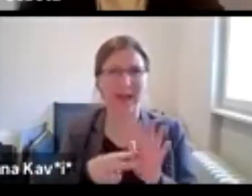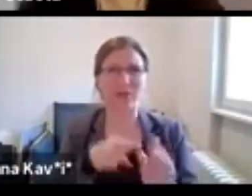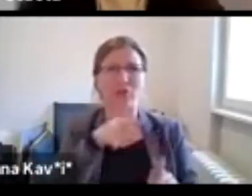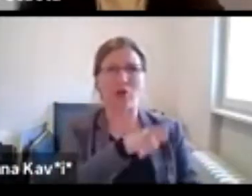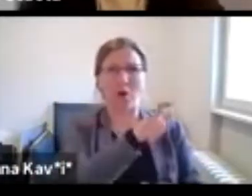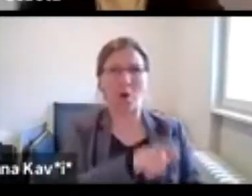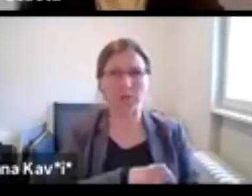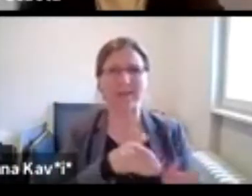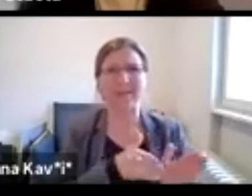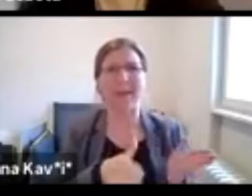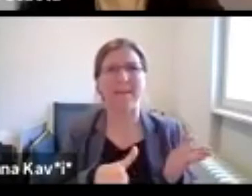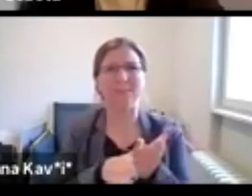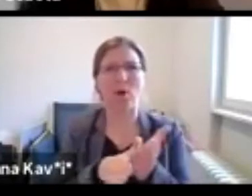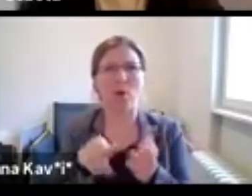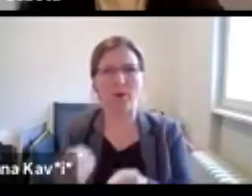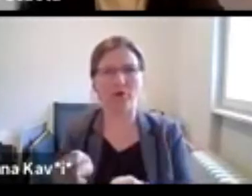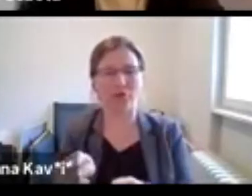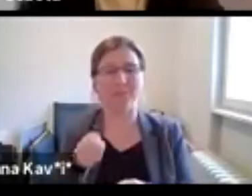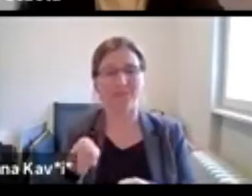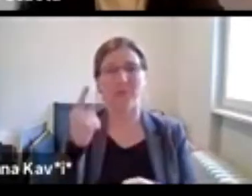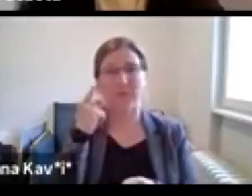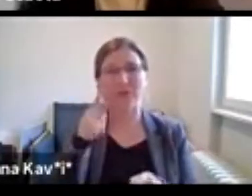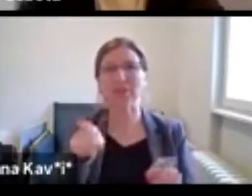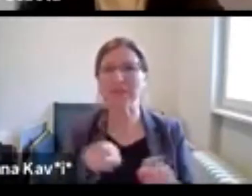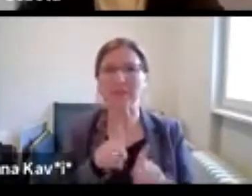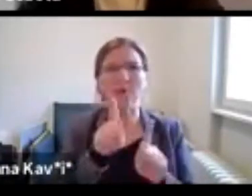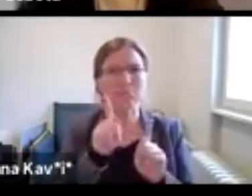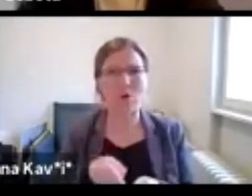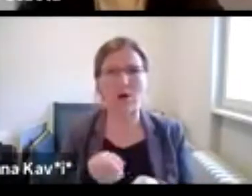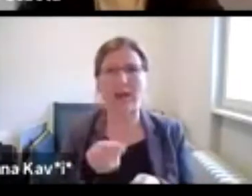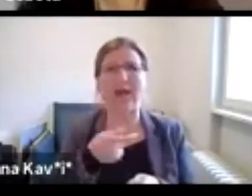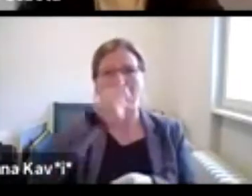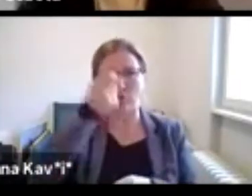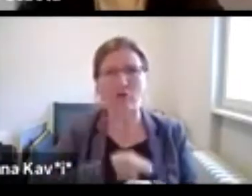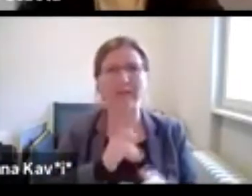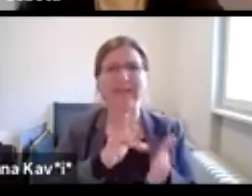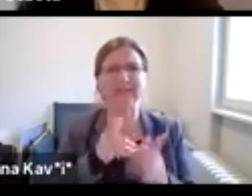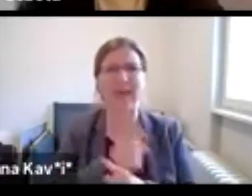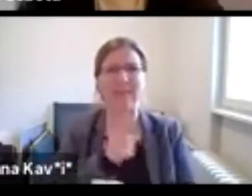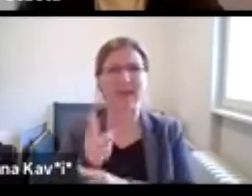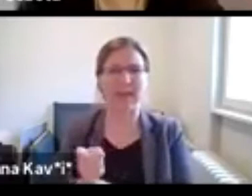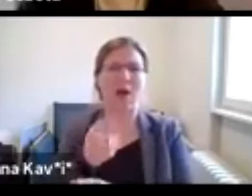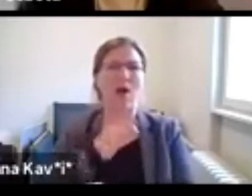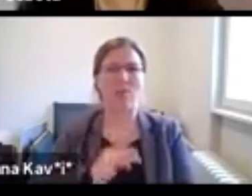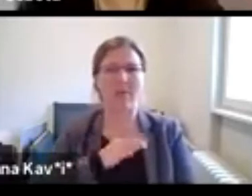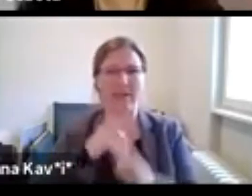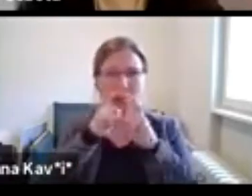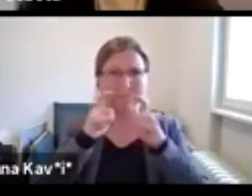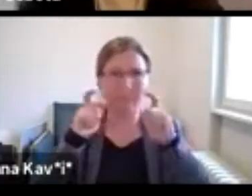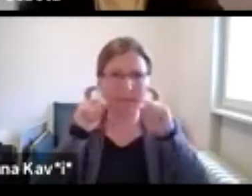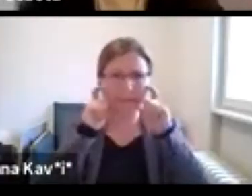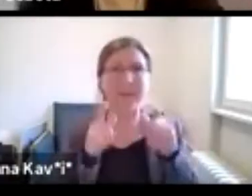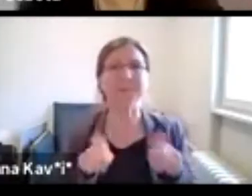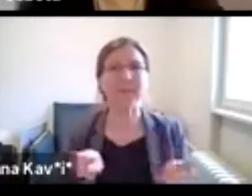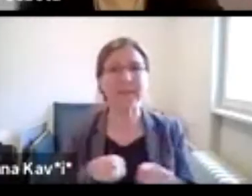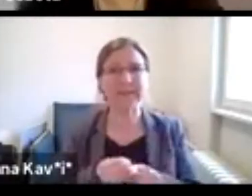voditi računa o svojim dakle, mjerama opreza, dakle nositi masku, ne pružati fizičku potporu